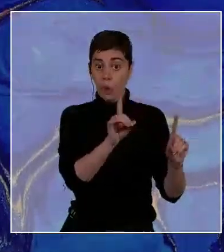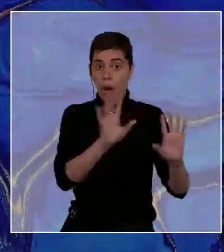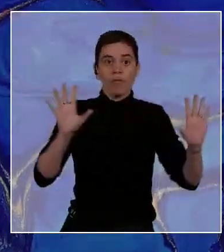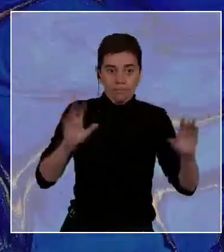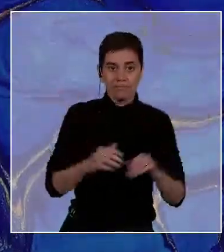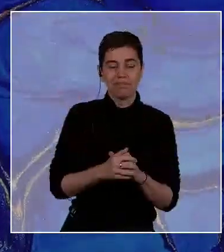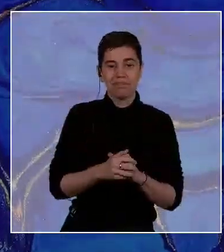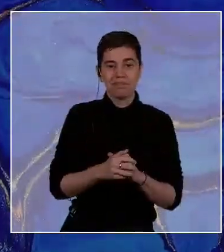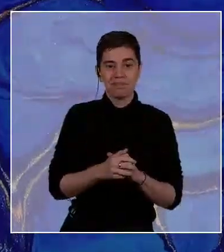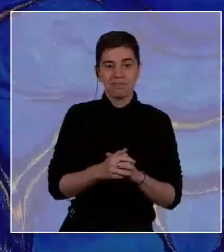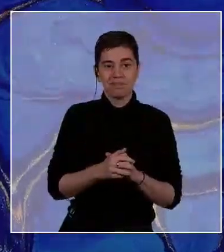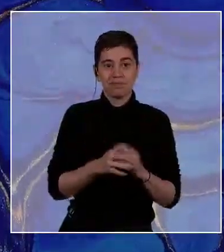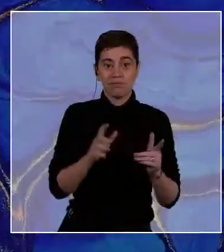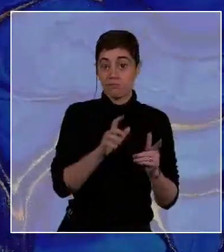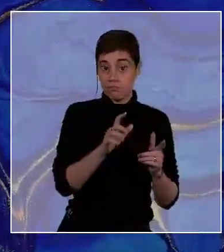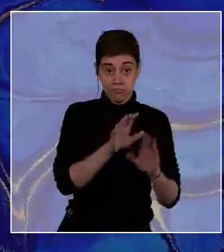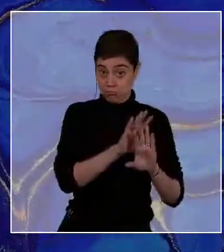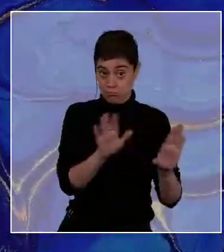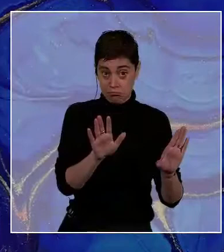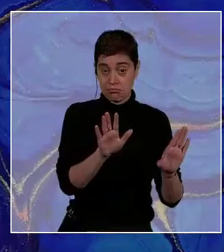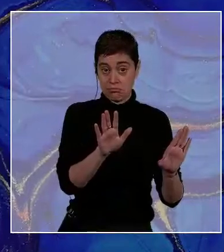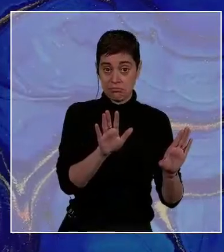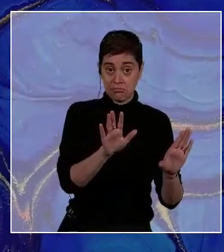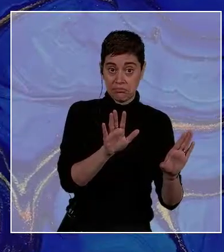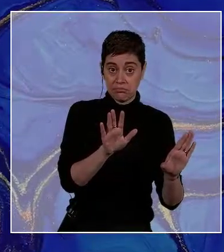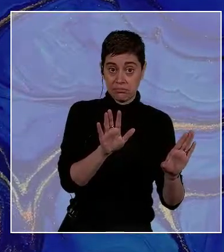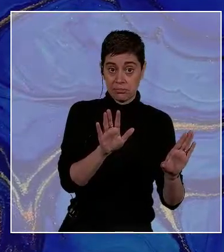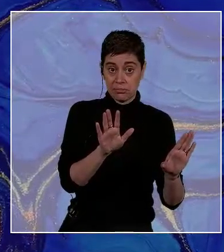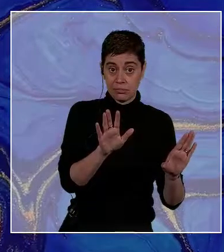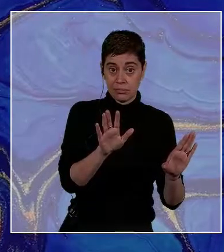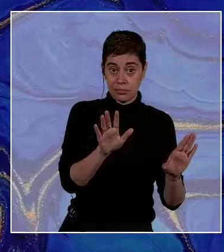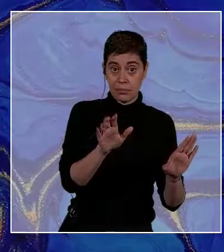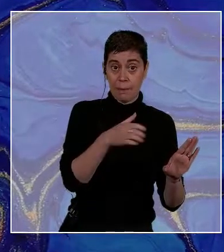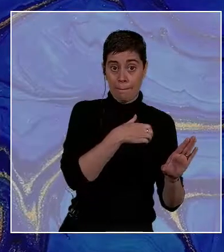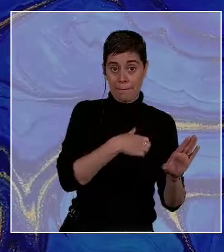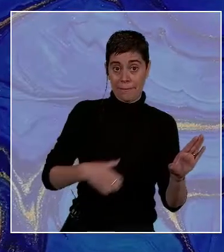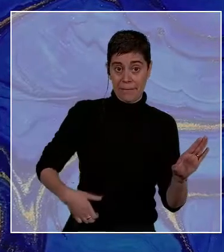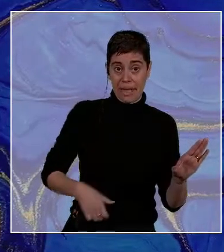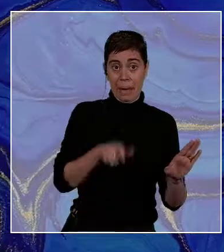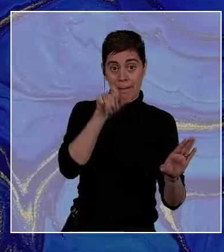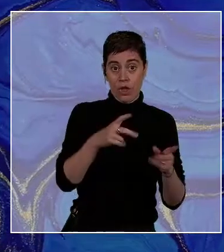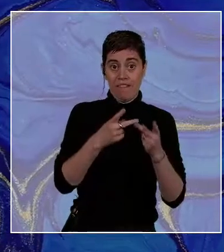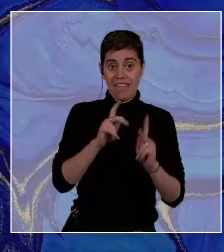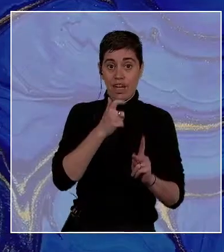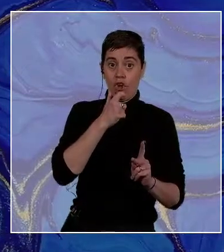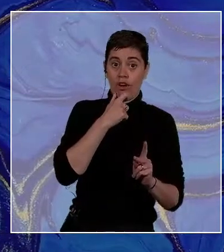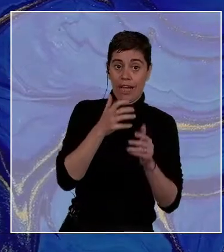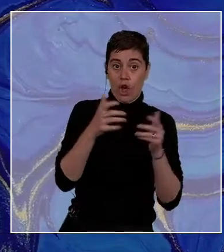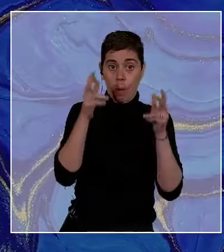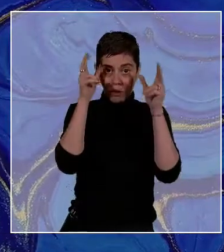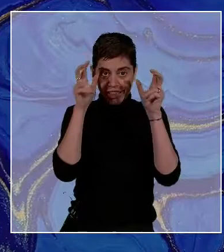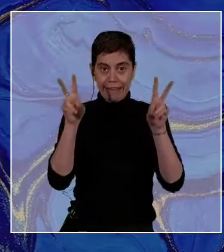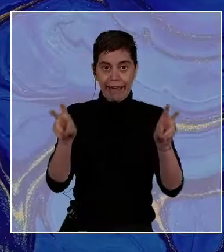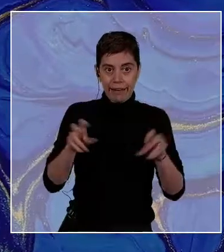ce cas-là, nous allons passer au maire du Grand Manchester, Andy Burnham. Andy Burnham est